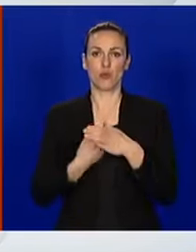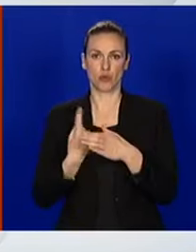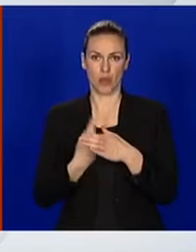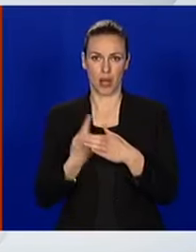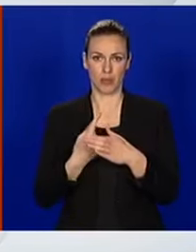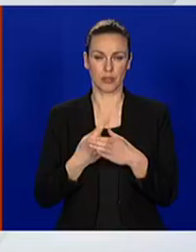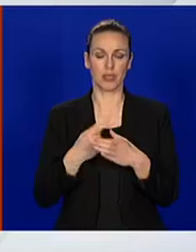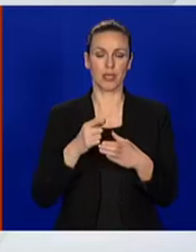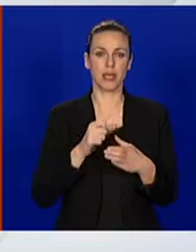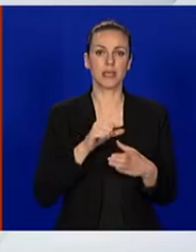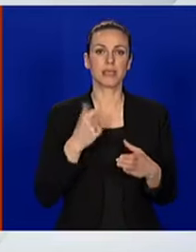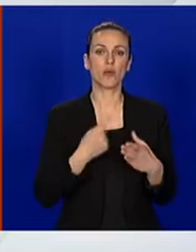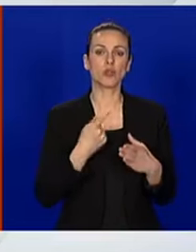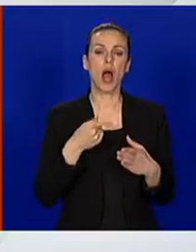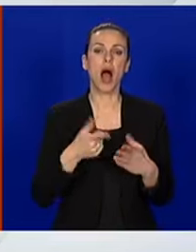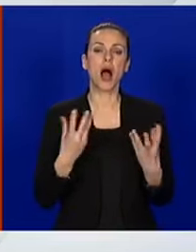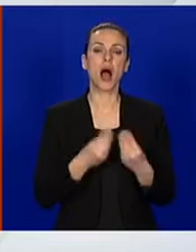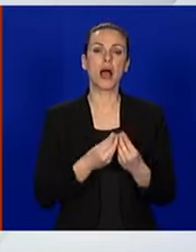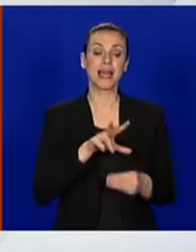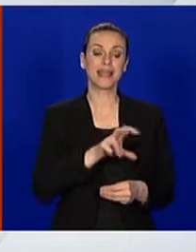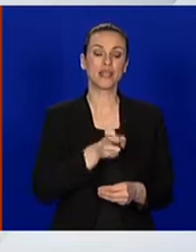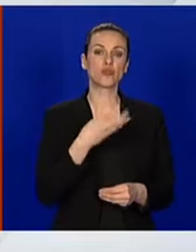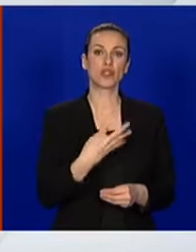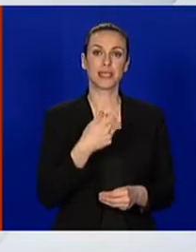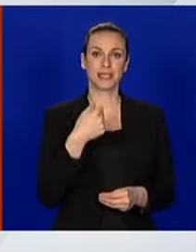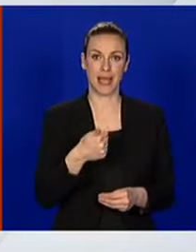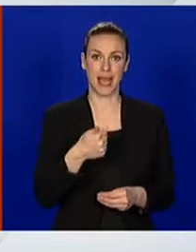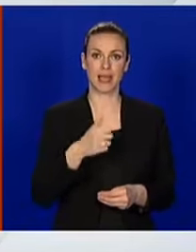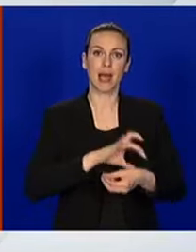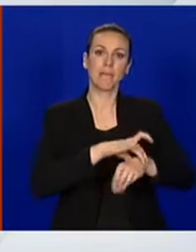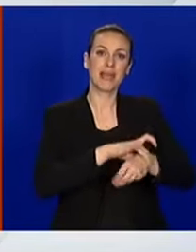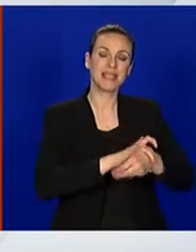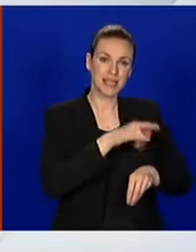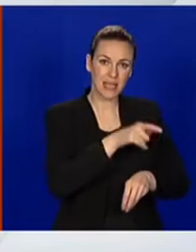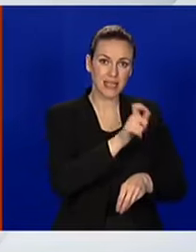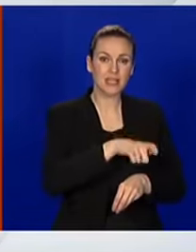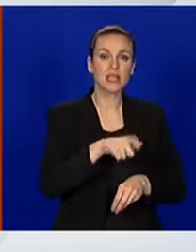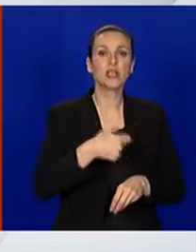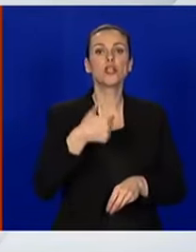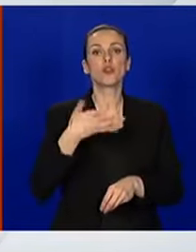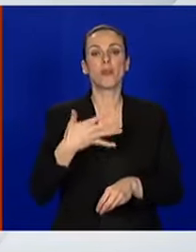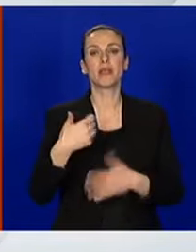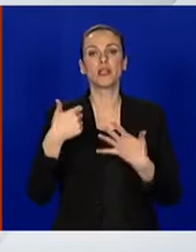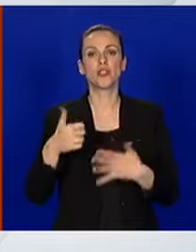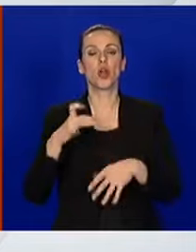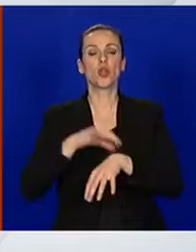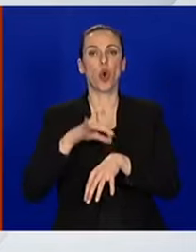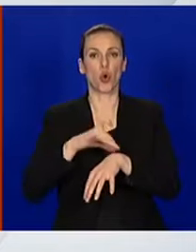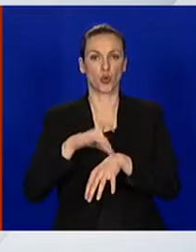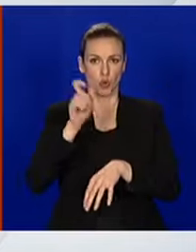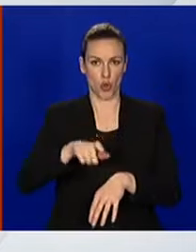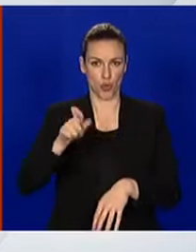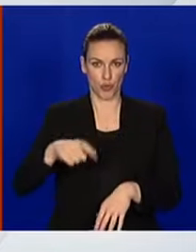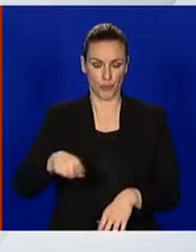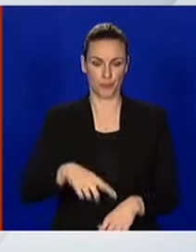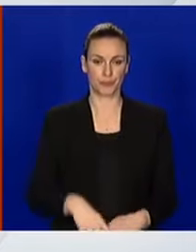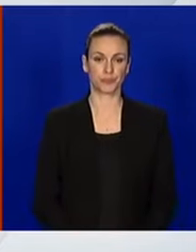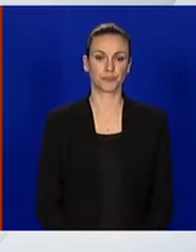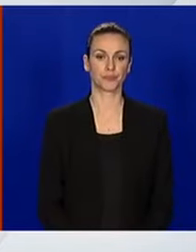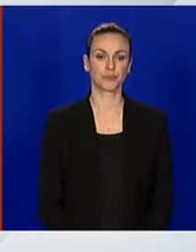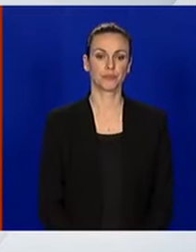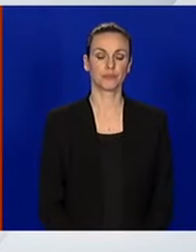u samoizolaciji, od čega 341 medicinska sestra i 156 doktora medicine.